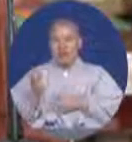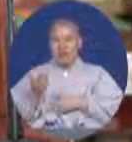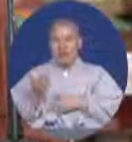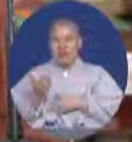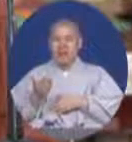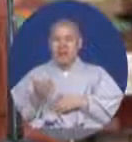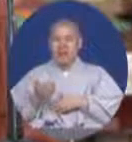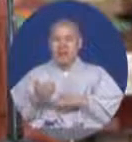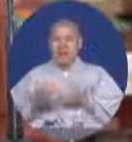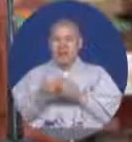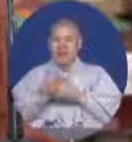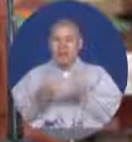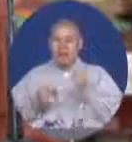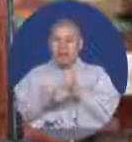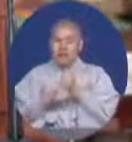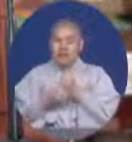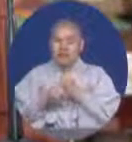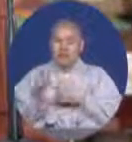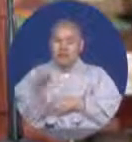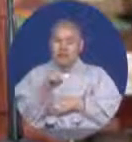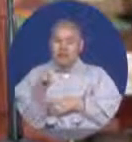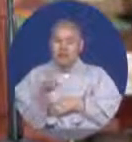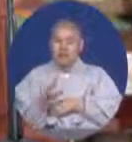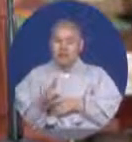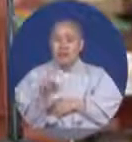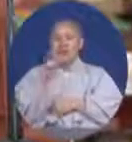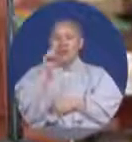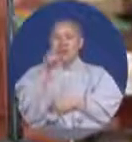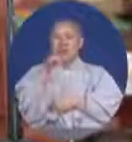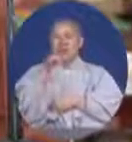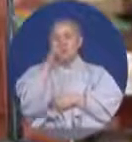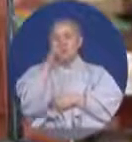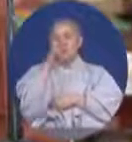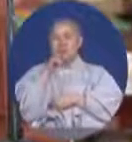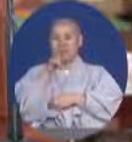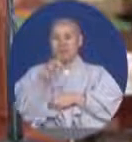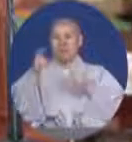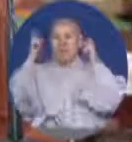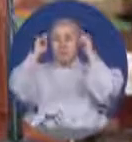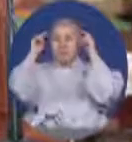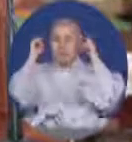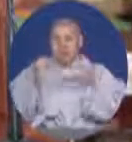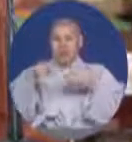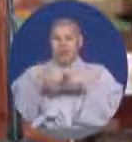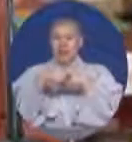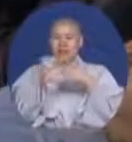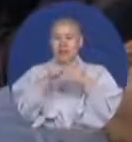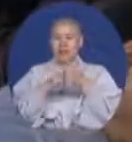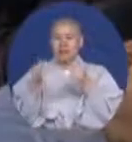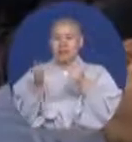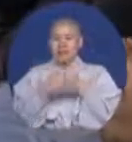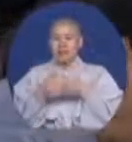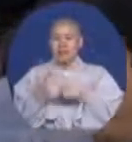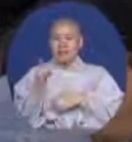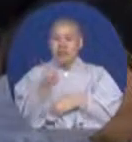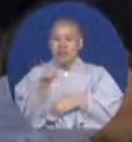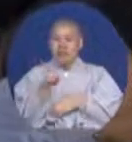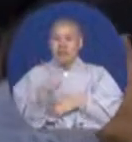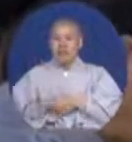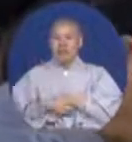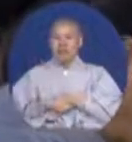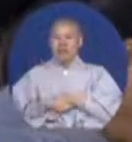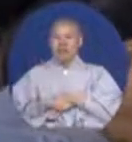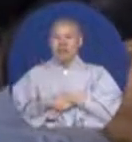왜 생기는가? 딱 한 가지요. 어리석은 것 때문에. 뭐가 어리석으냐?